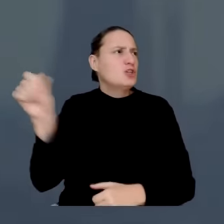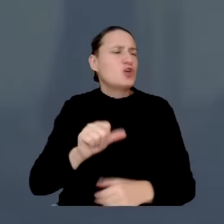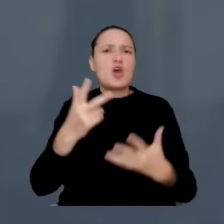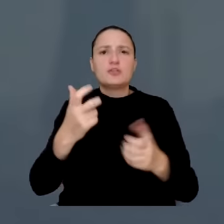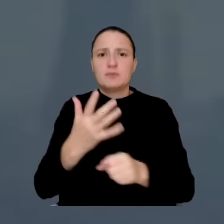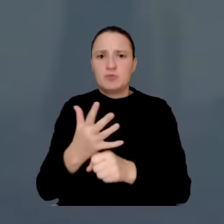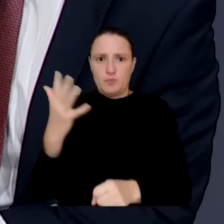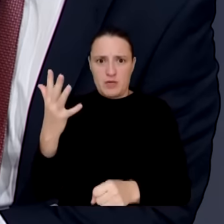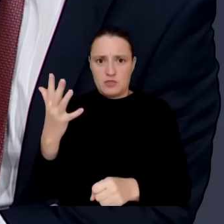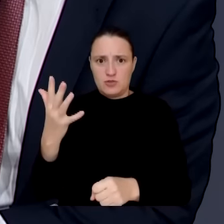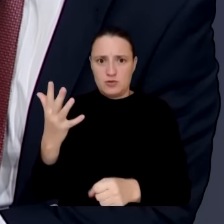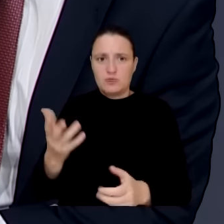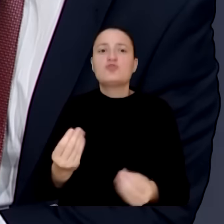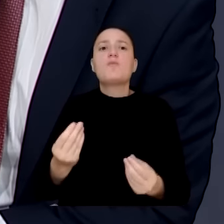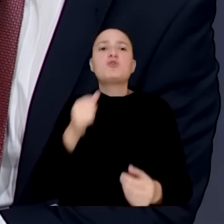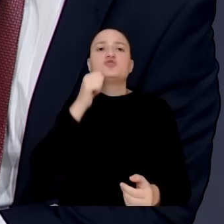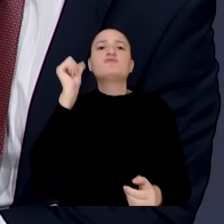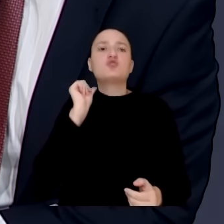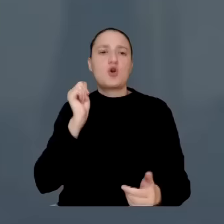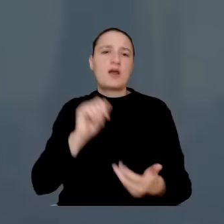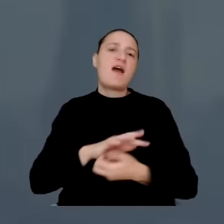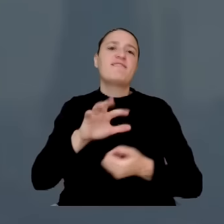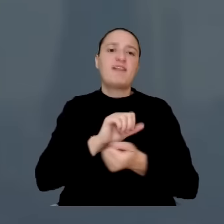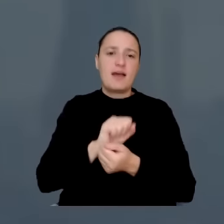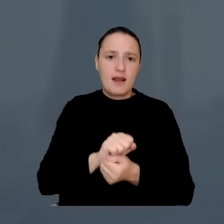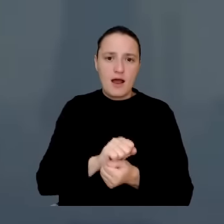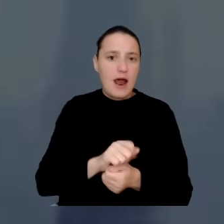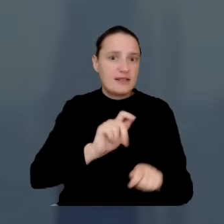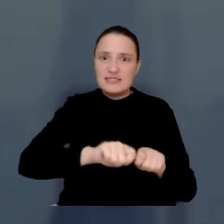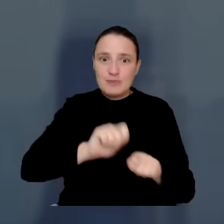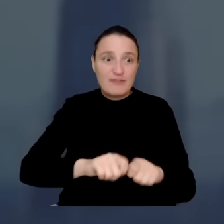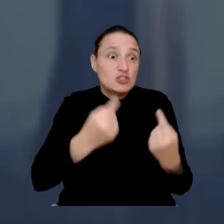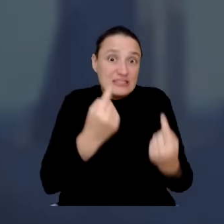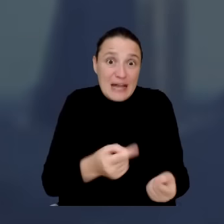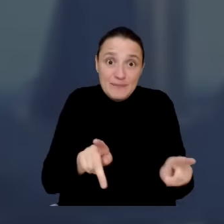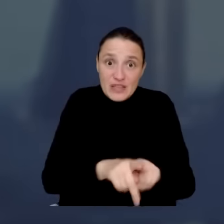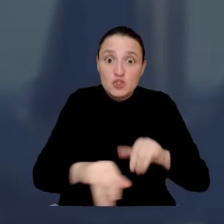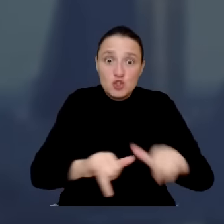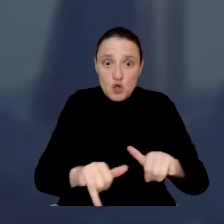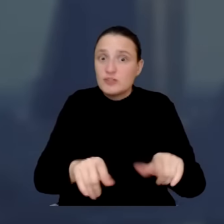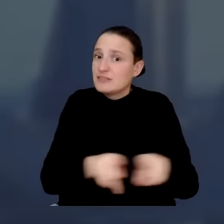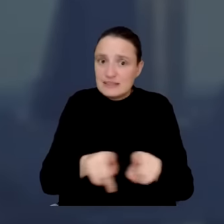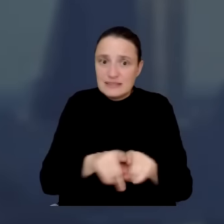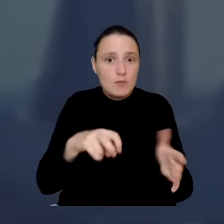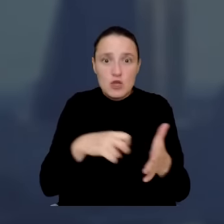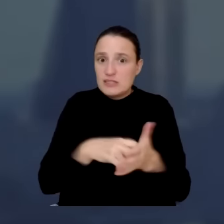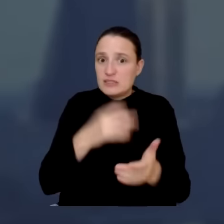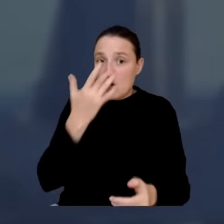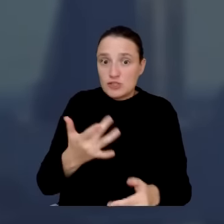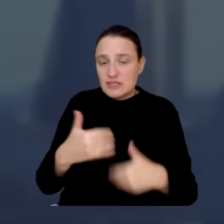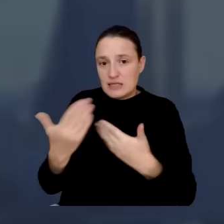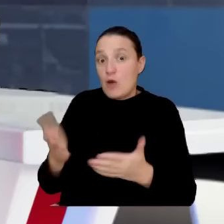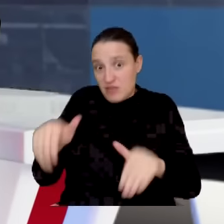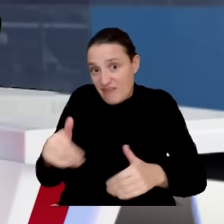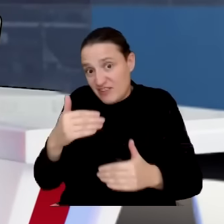1855 po co wczoraj było robić tą całą aferę i nie sprawdzić że samemu się wydało też tyle Wiz dla Rosjan nawet być może